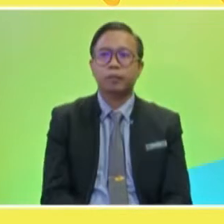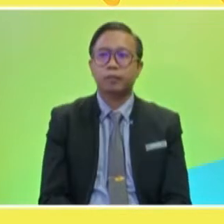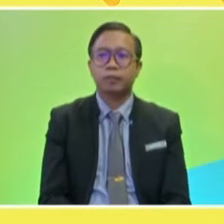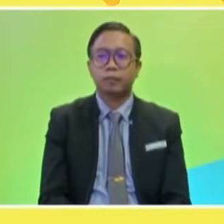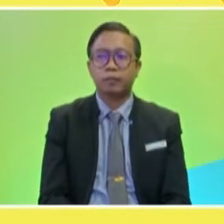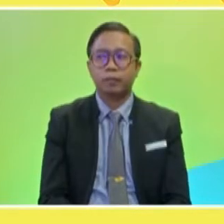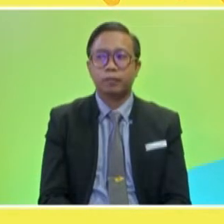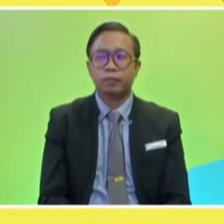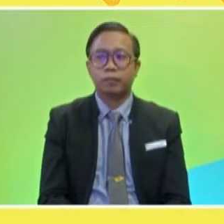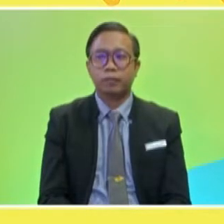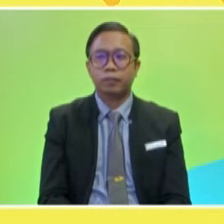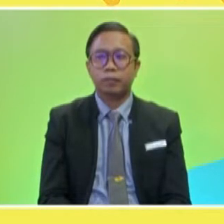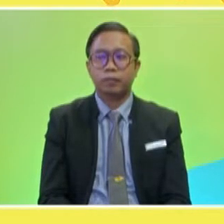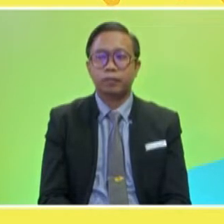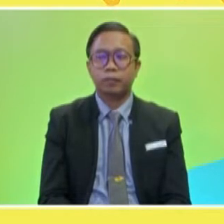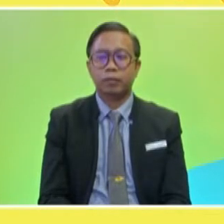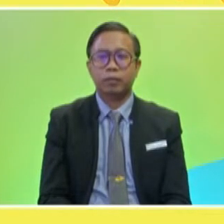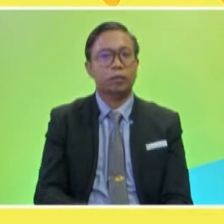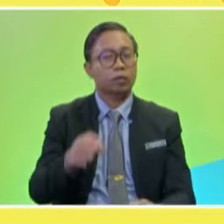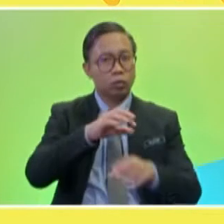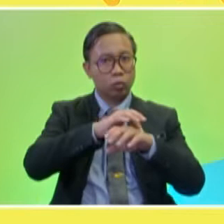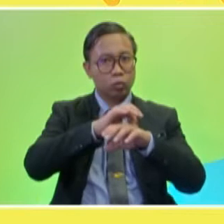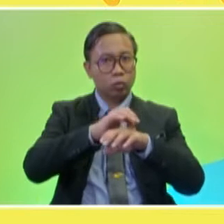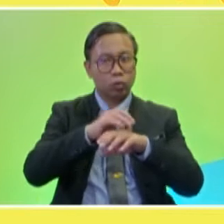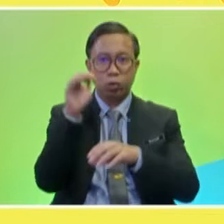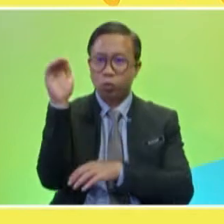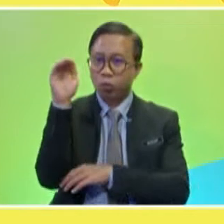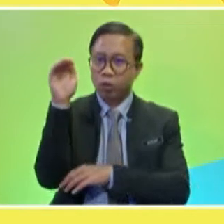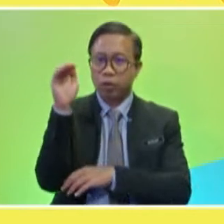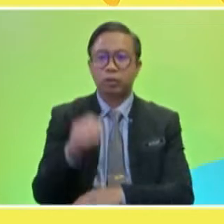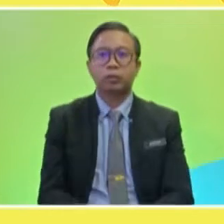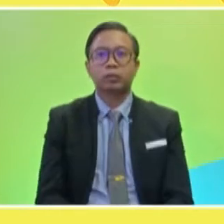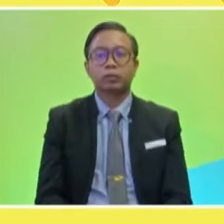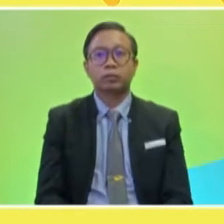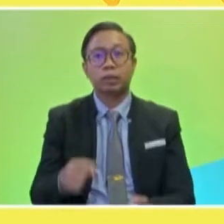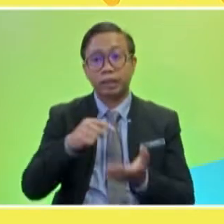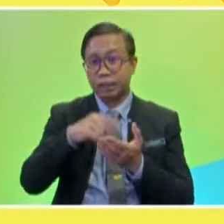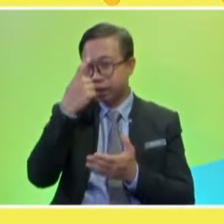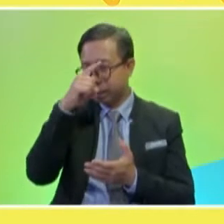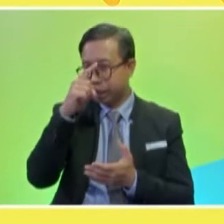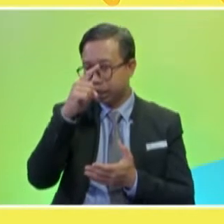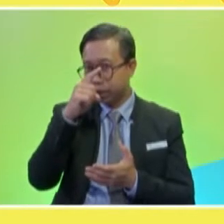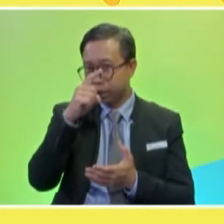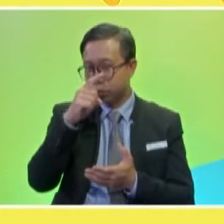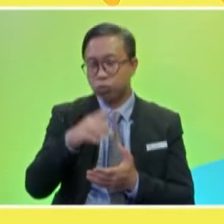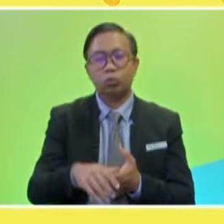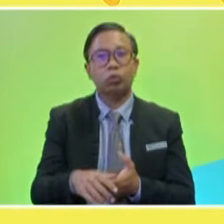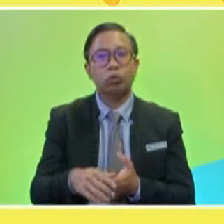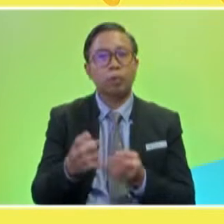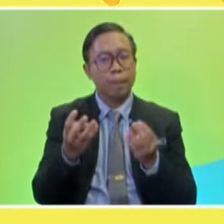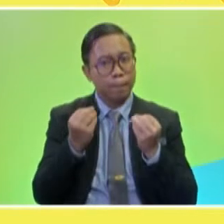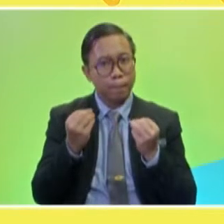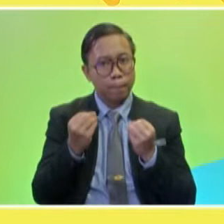viewpoint on nih ular-ular Oke ini hanya untuk memuaskan nafsu